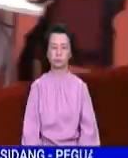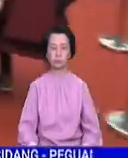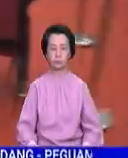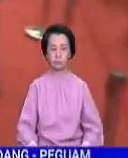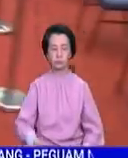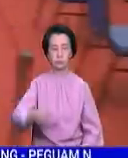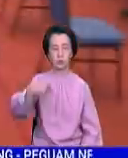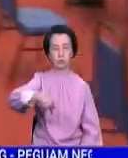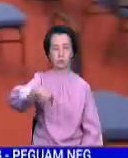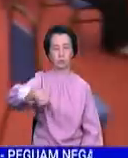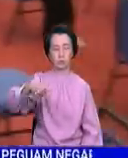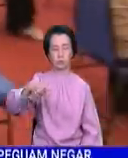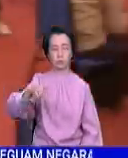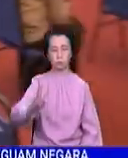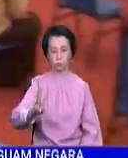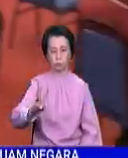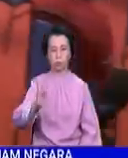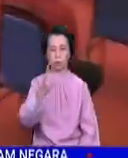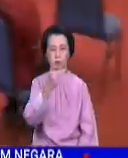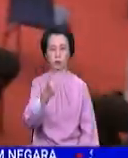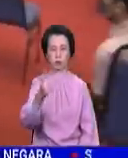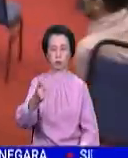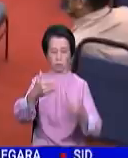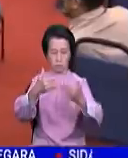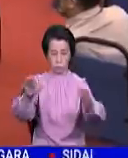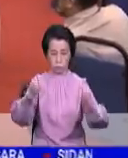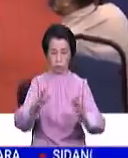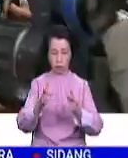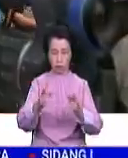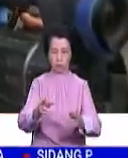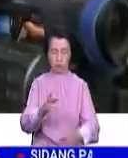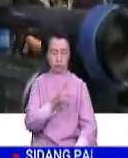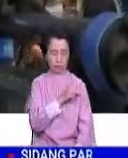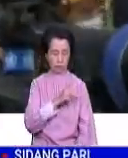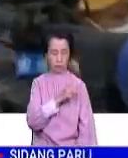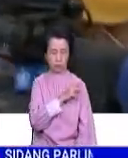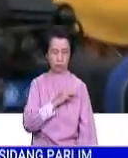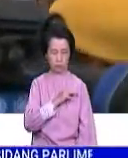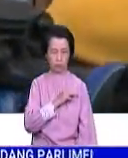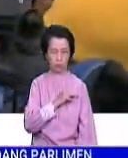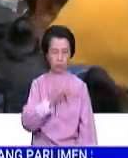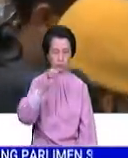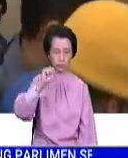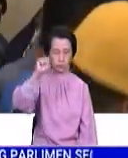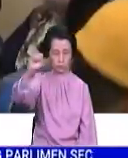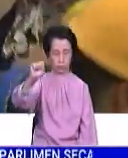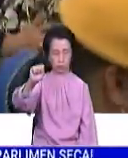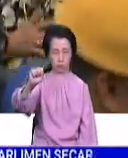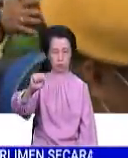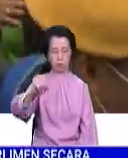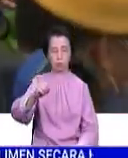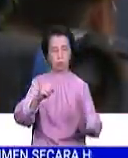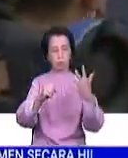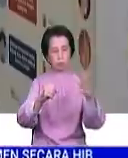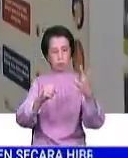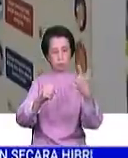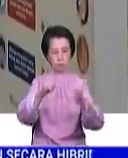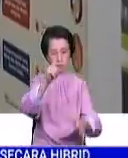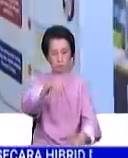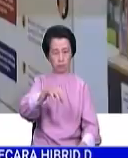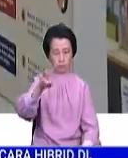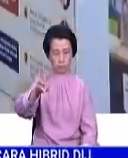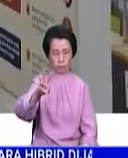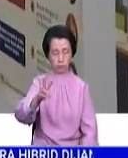PPV Wisma Wanita Kota Kinabalu mula dibuka dan dirasmi Ketua Menteri Dato' Sri Panglima Haji Jinor pada 15 Jun